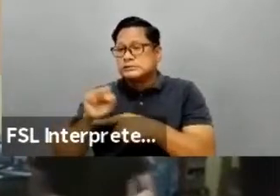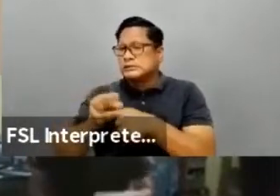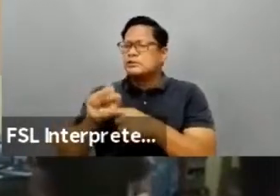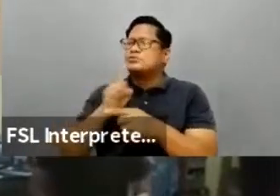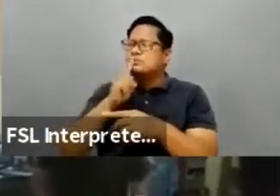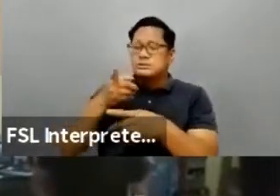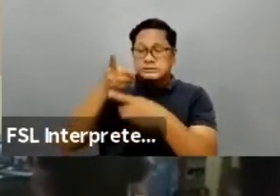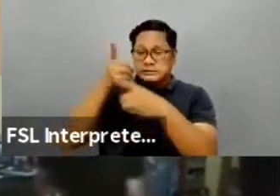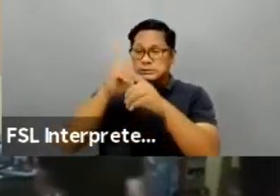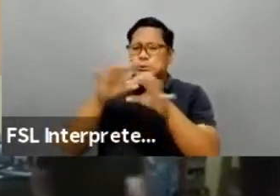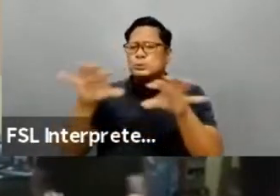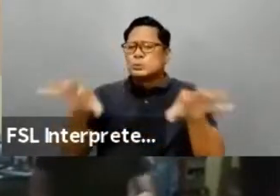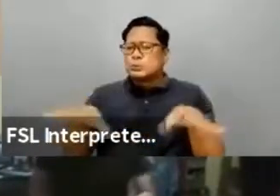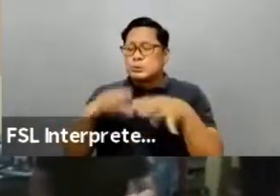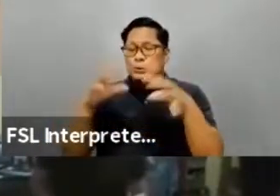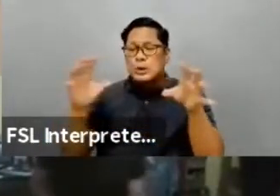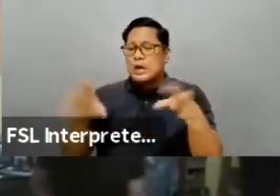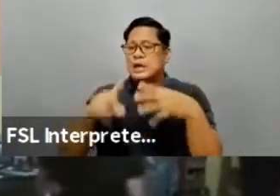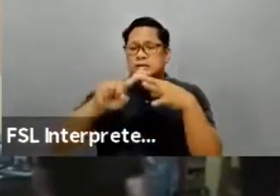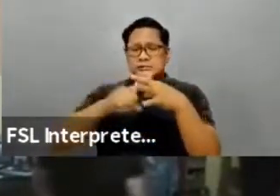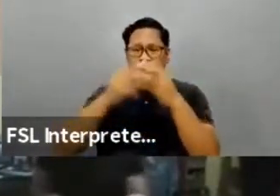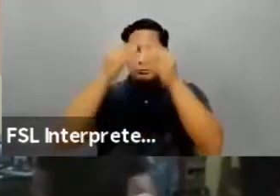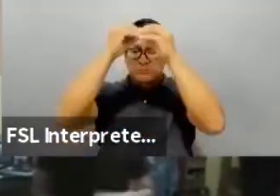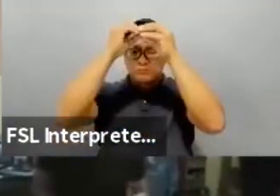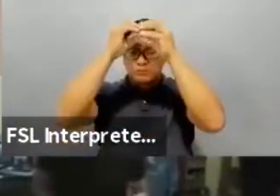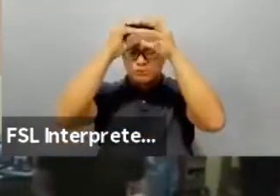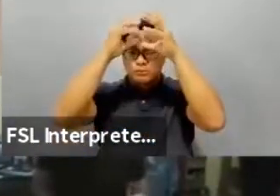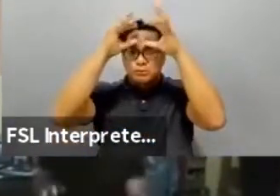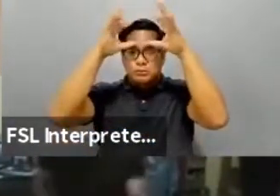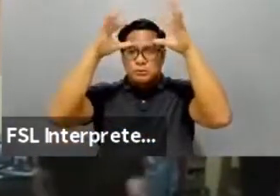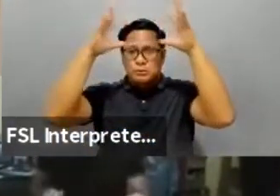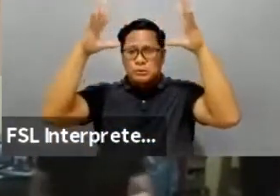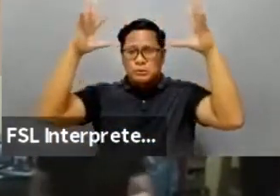gaway nagmumula sa guni-guni.